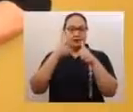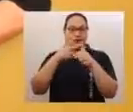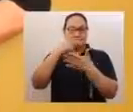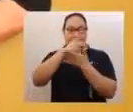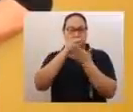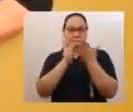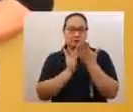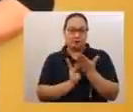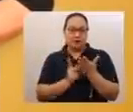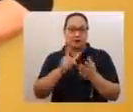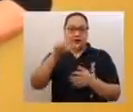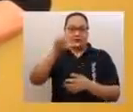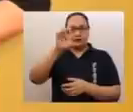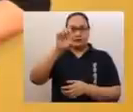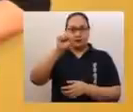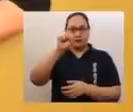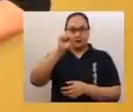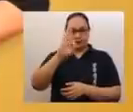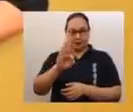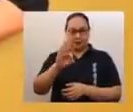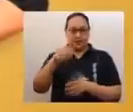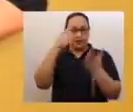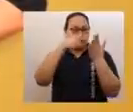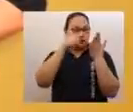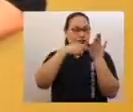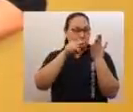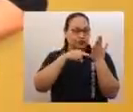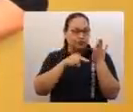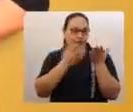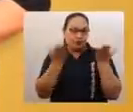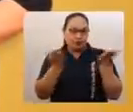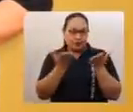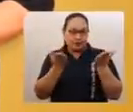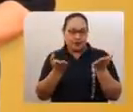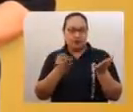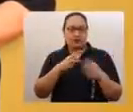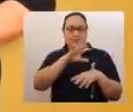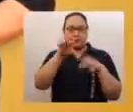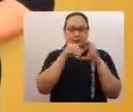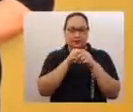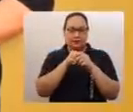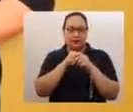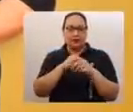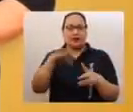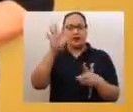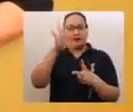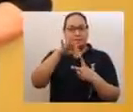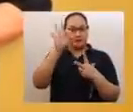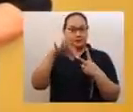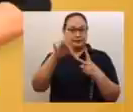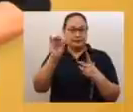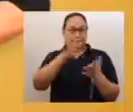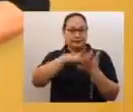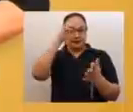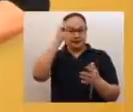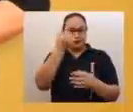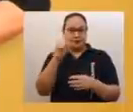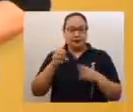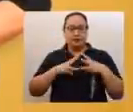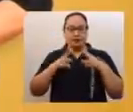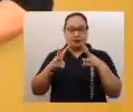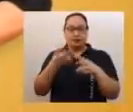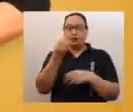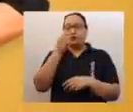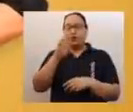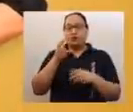Ang ikalawang bahagi ng LESF ay isang survey na kung saan nakapaloob dito ang alternative learning